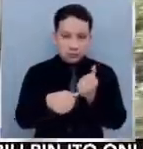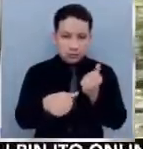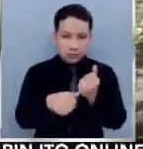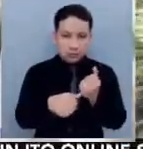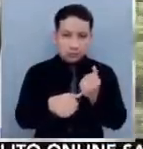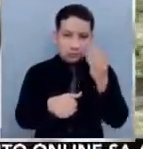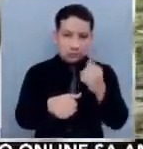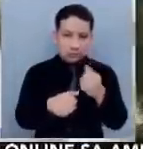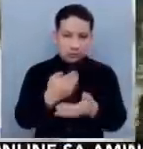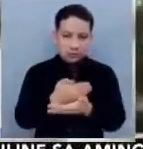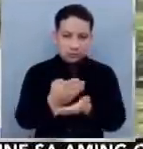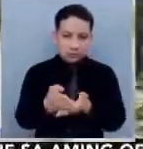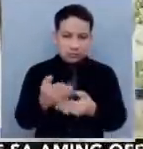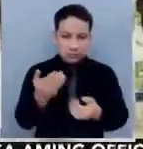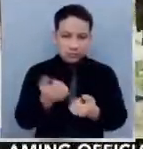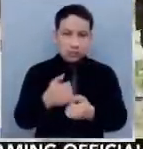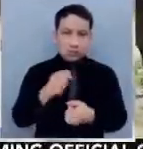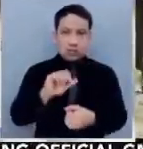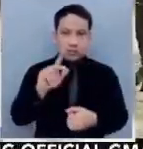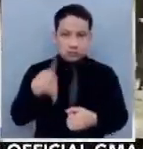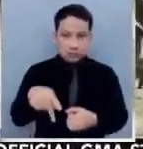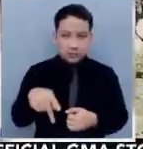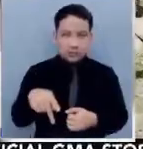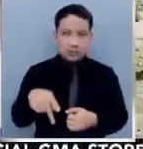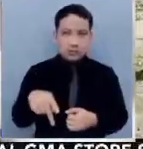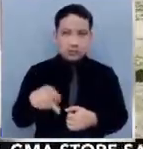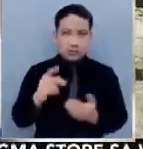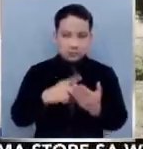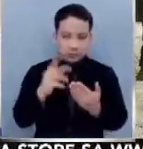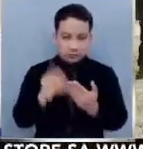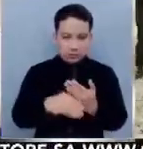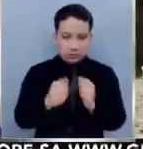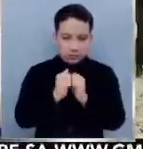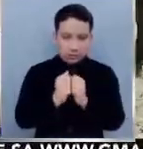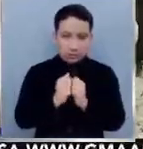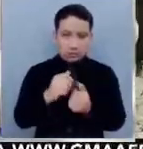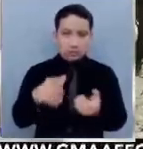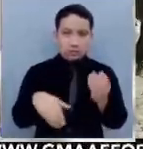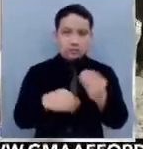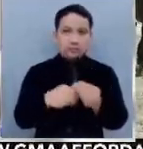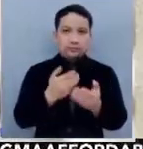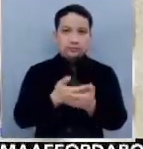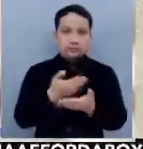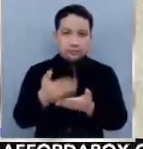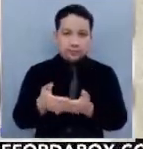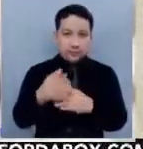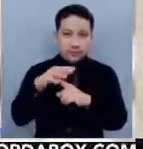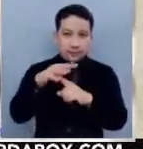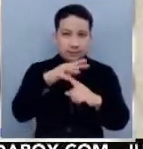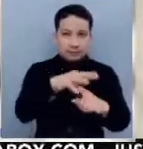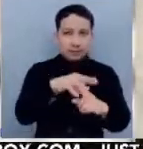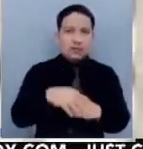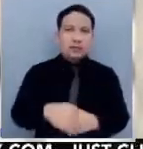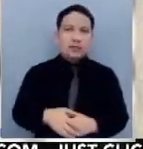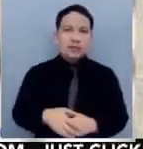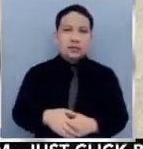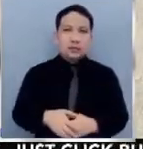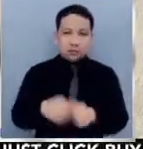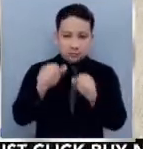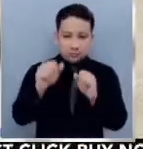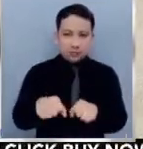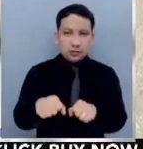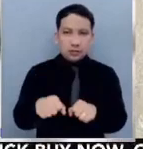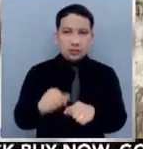pondohan ang AFP Modernization Program, kabilang na ang pagbili ng helicopter. Pwede rin daw itong gamitin